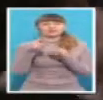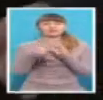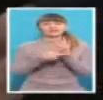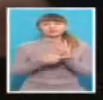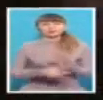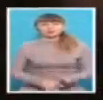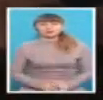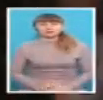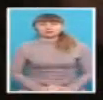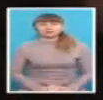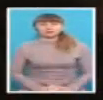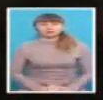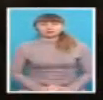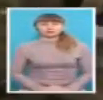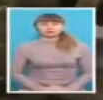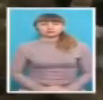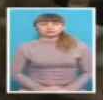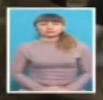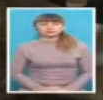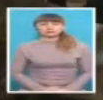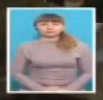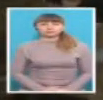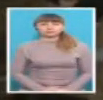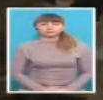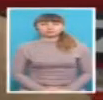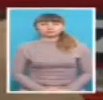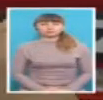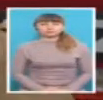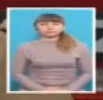жауапты құрылымдар күш біріктіруге қаншалықты дайын.